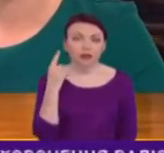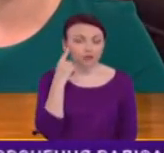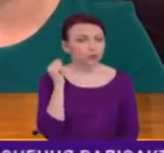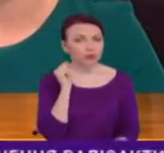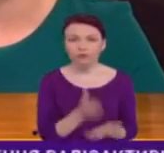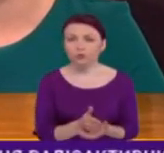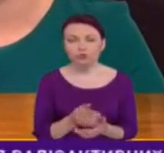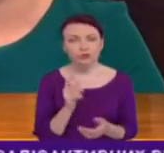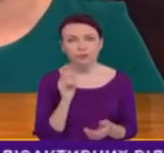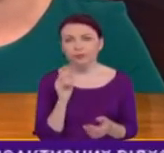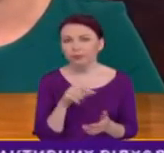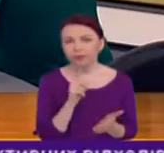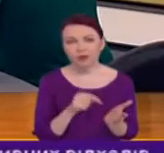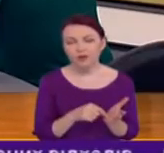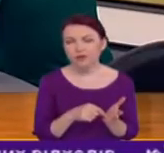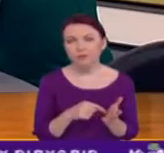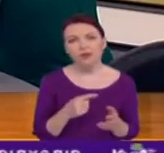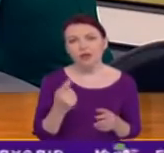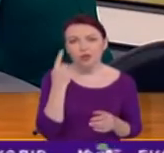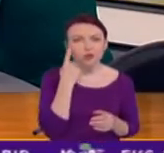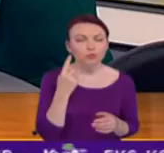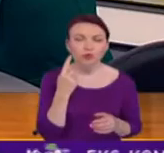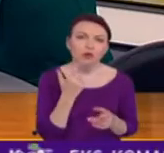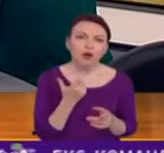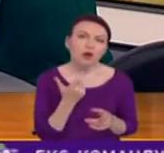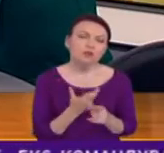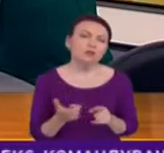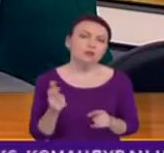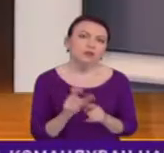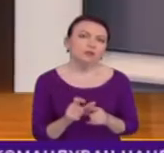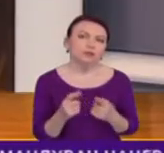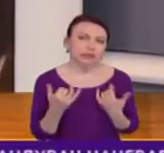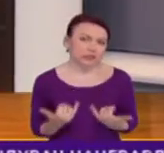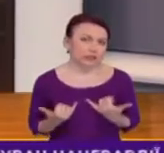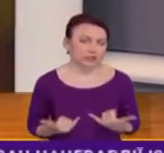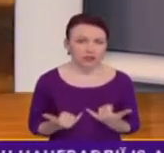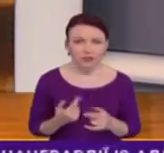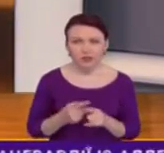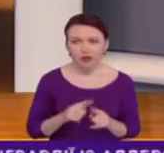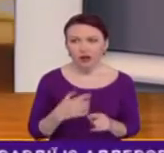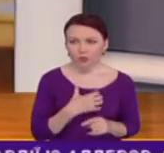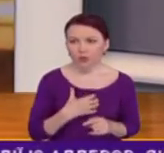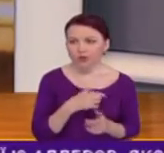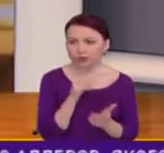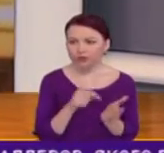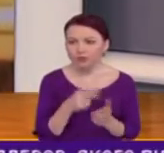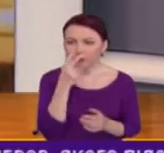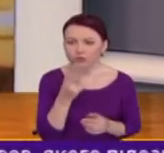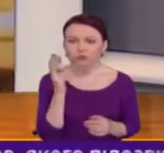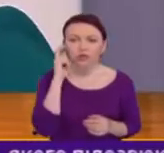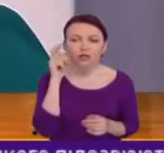питання, і воно одне із самих таких, яке на часі, тому що, як ми бачимо,